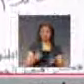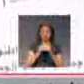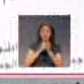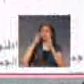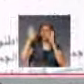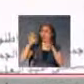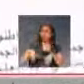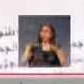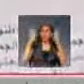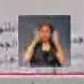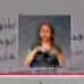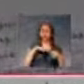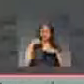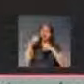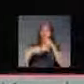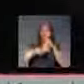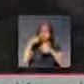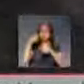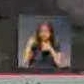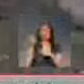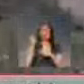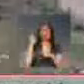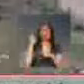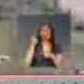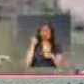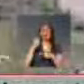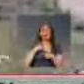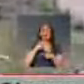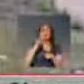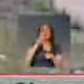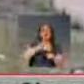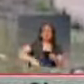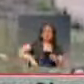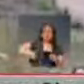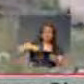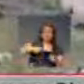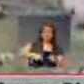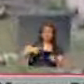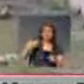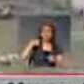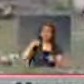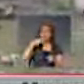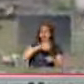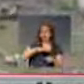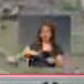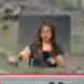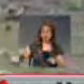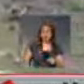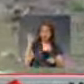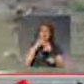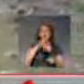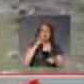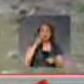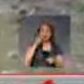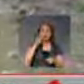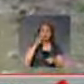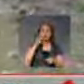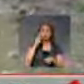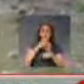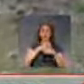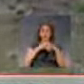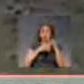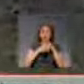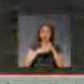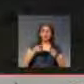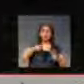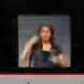انهار. واحنا بنتكلم بيت الراجل الشقيان عنده 10 عيال 10 اولاد يأكلهم